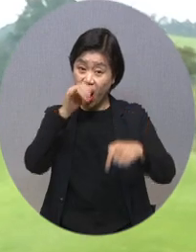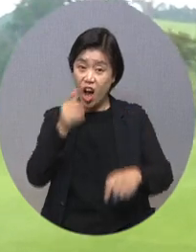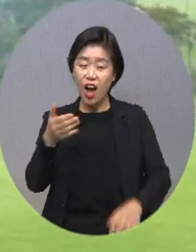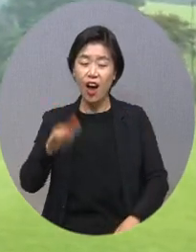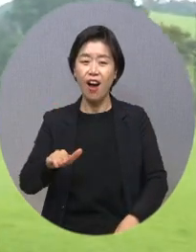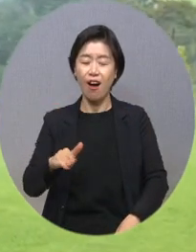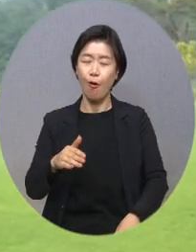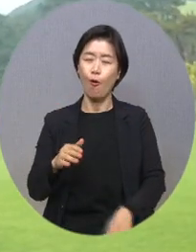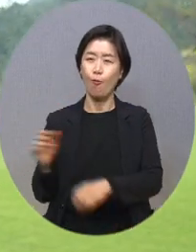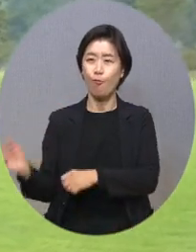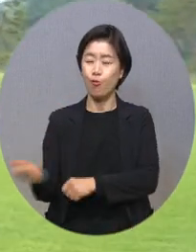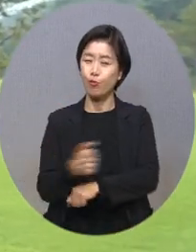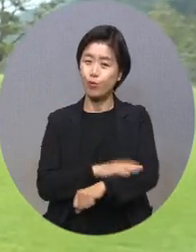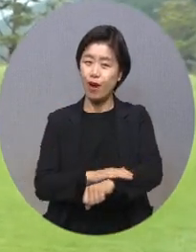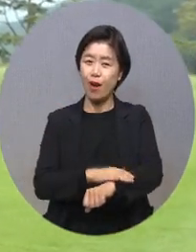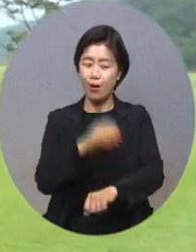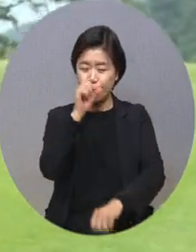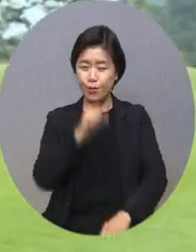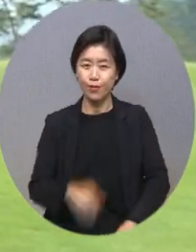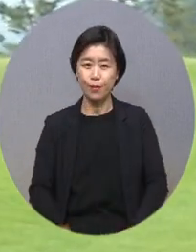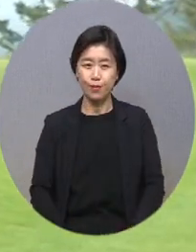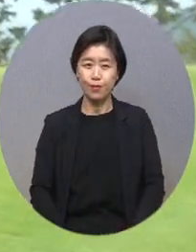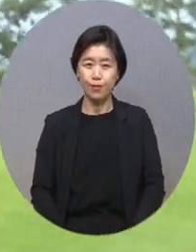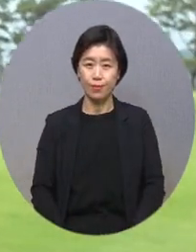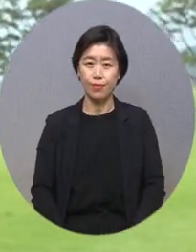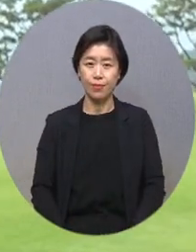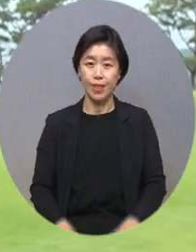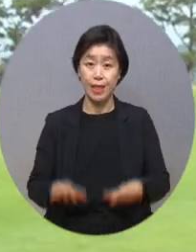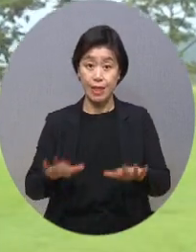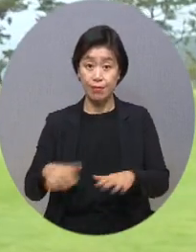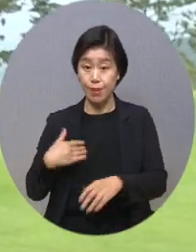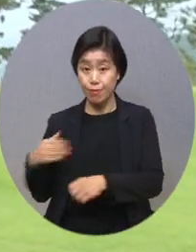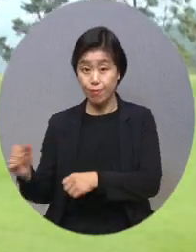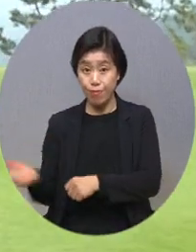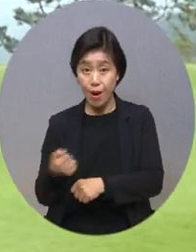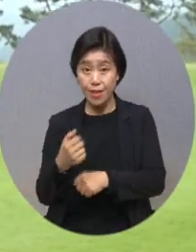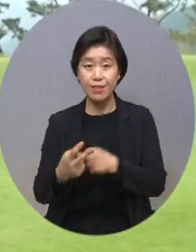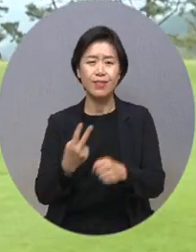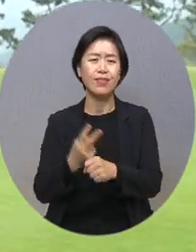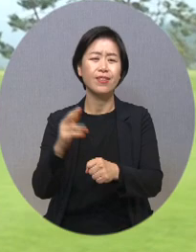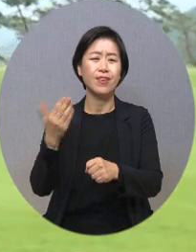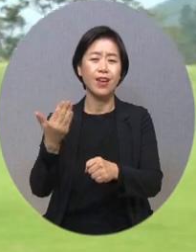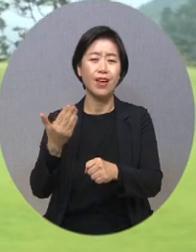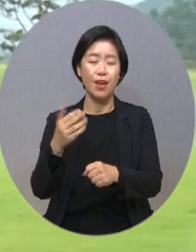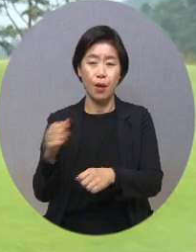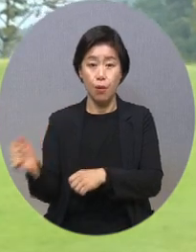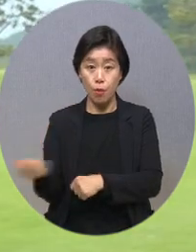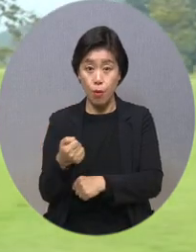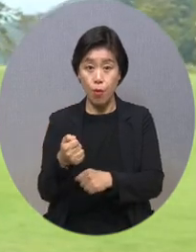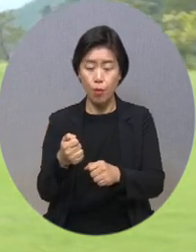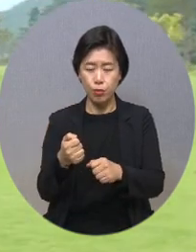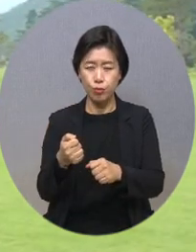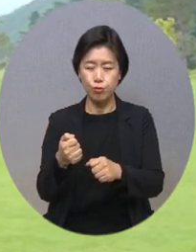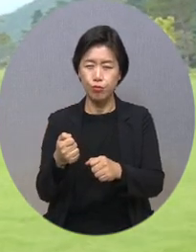좋아요. 아, 이러니까 제가 2년 됐는데 저 골프를 너무 좋아해서 골프 일기를 쓰거든요.